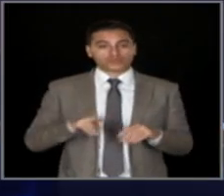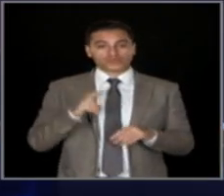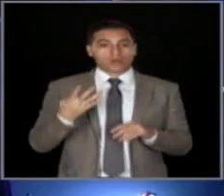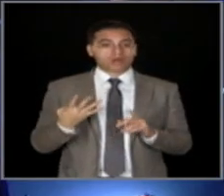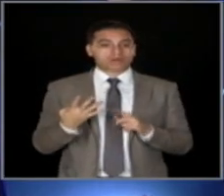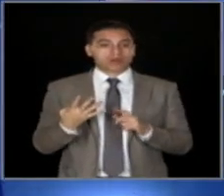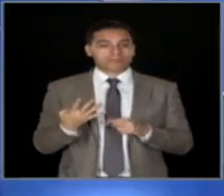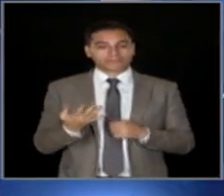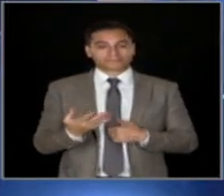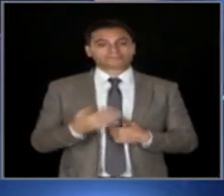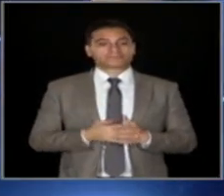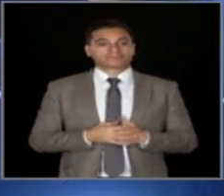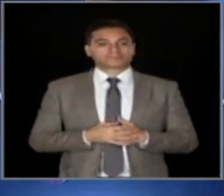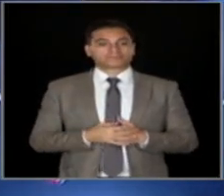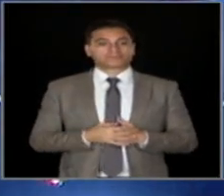الرابع،